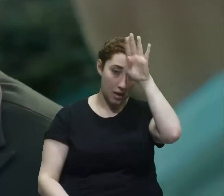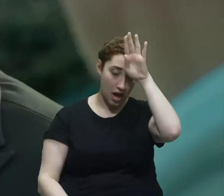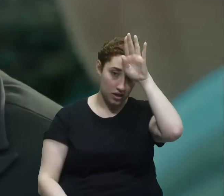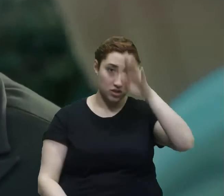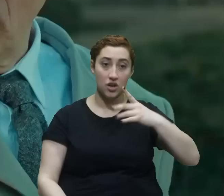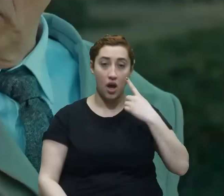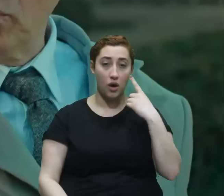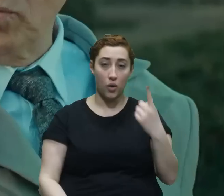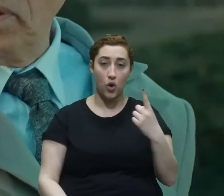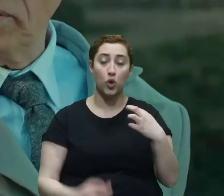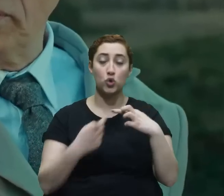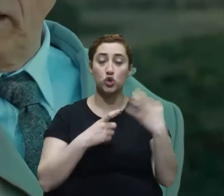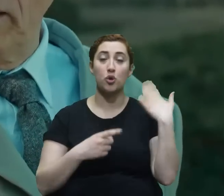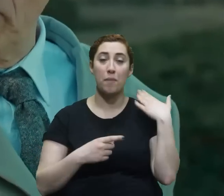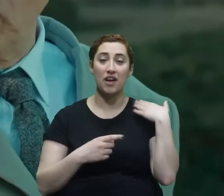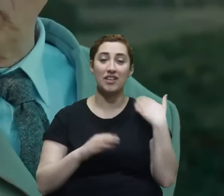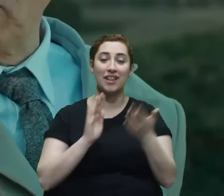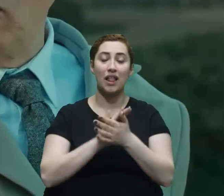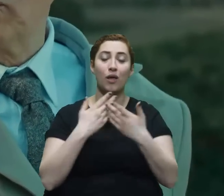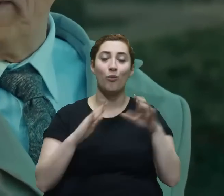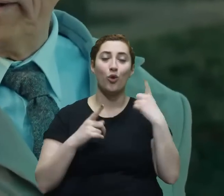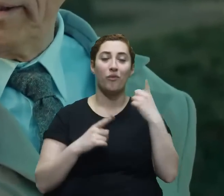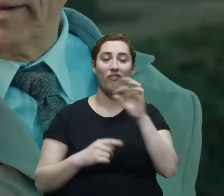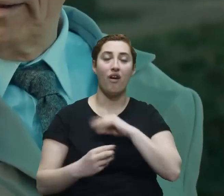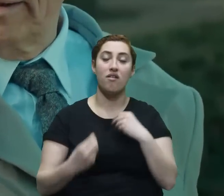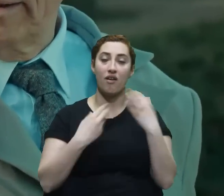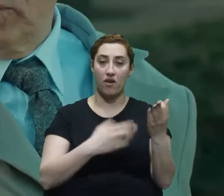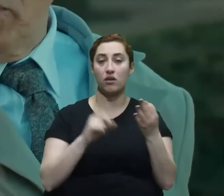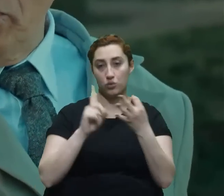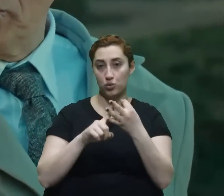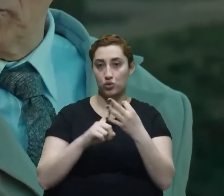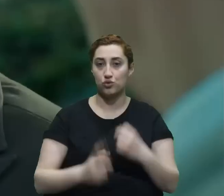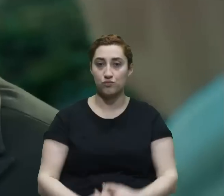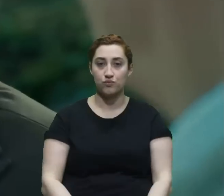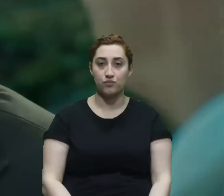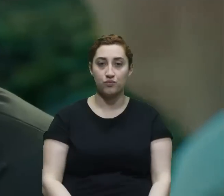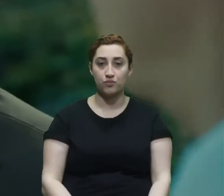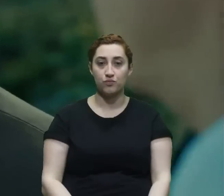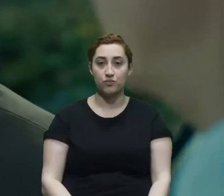Padişah'a karşı Rüştü Paşa'nın eline büyük bir koz verdik. Bu da üç.